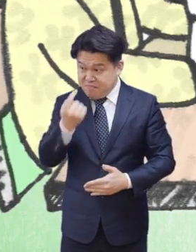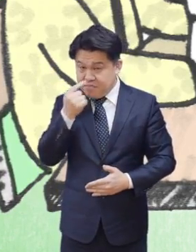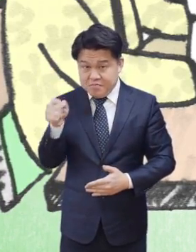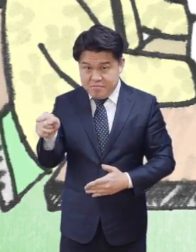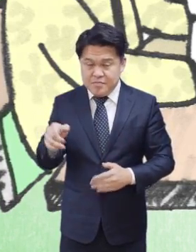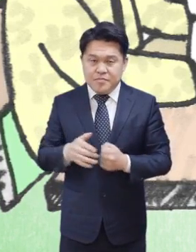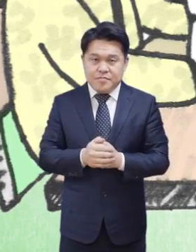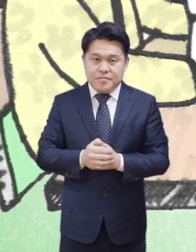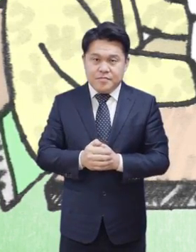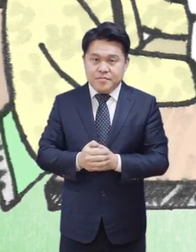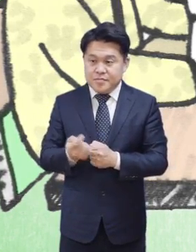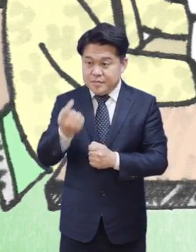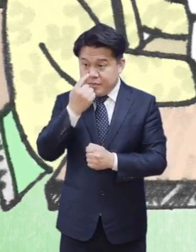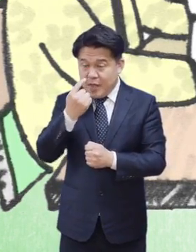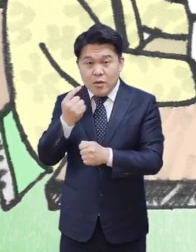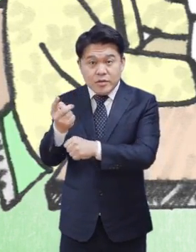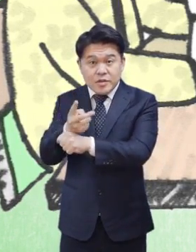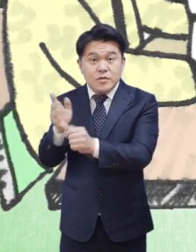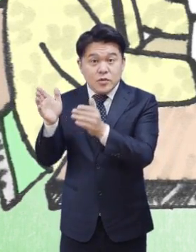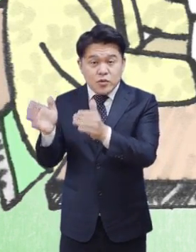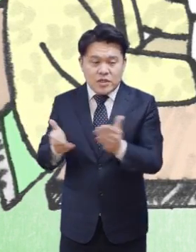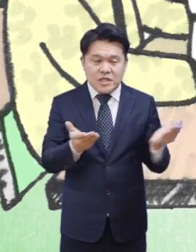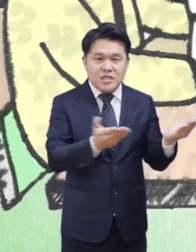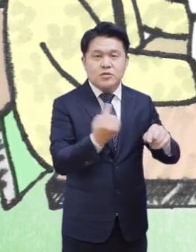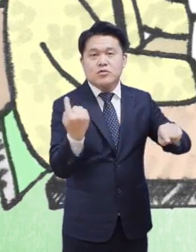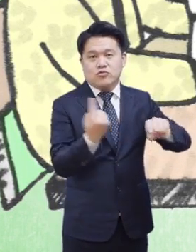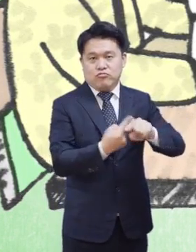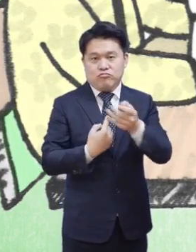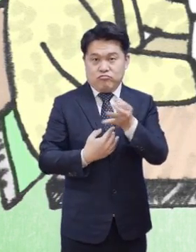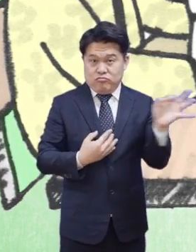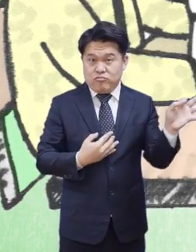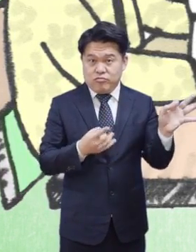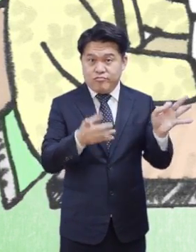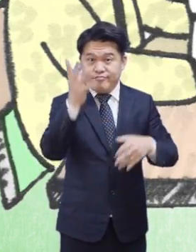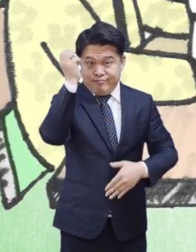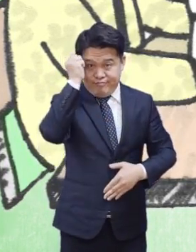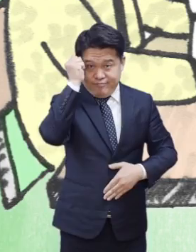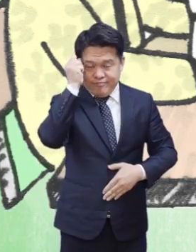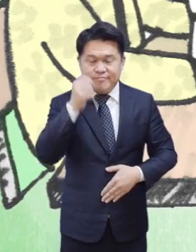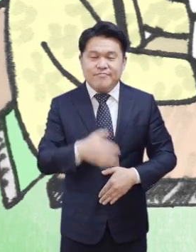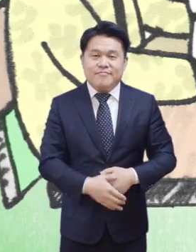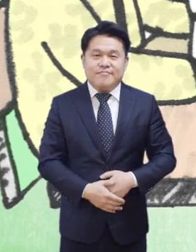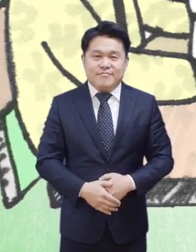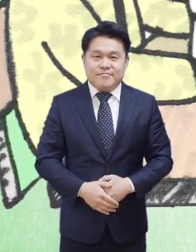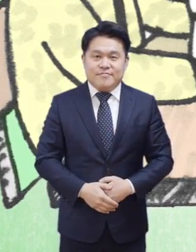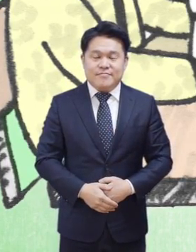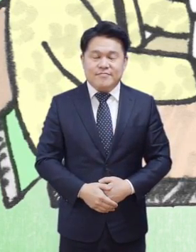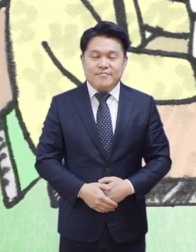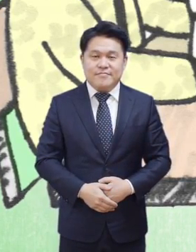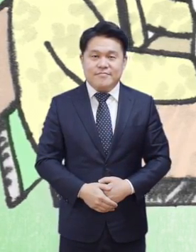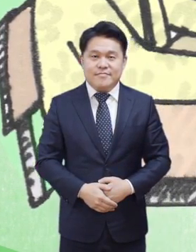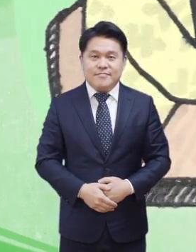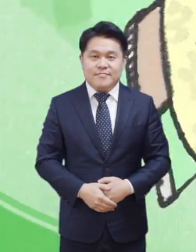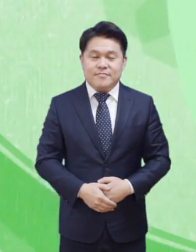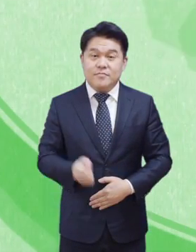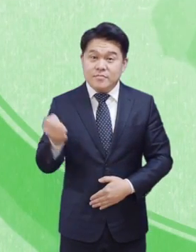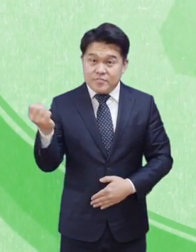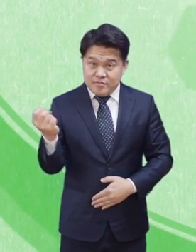대한 것입니다. 교육받은 시간은 일을 한 것으로 인정된다는 점도 꼭 기억하시기